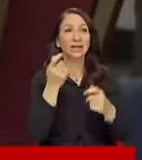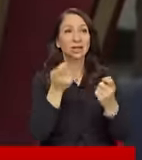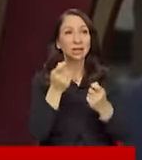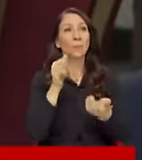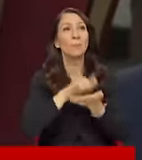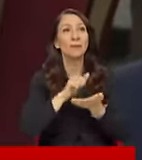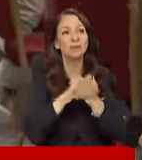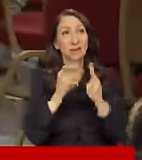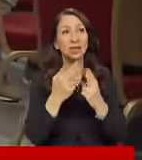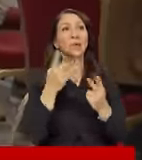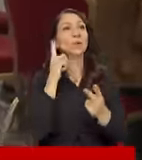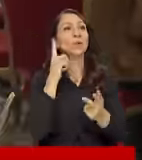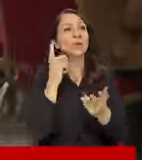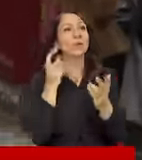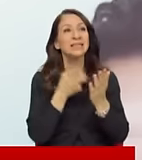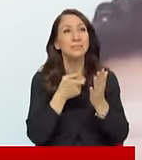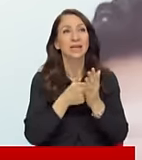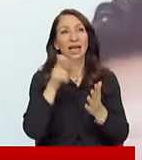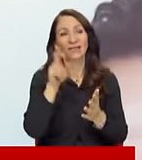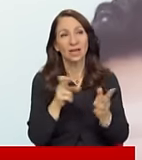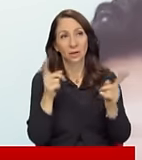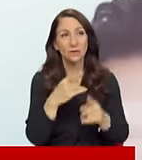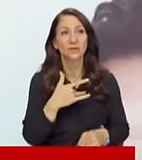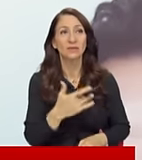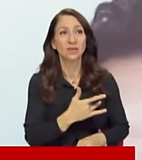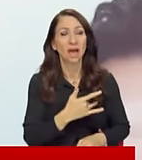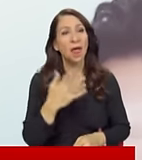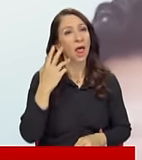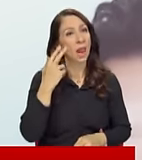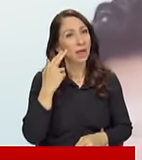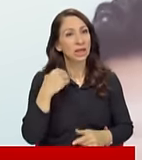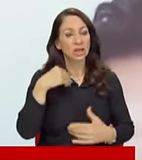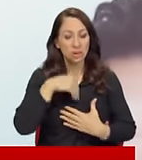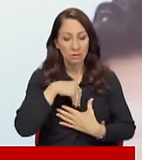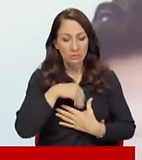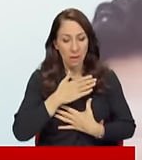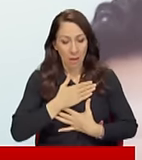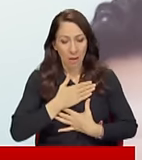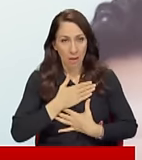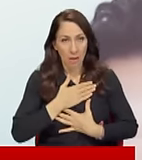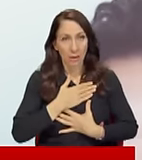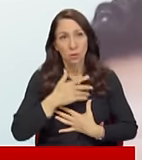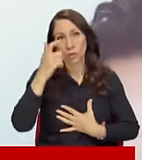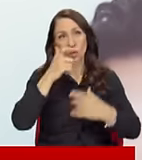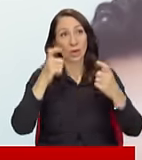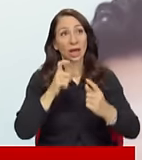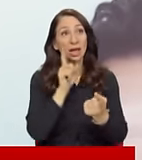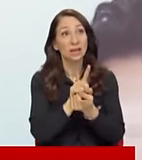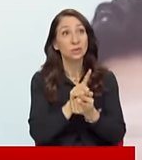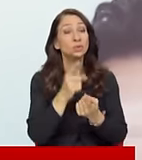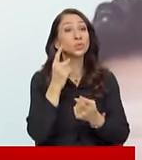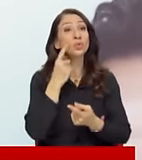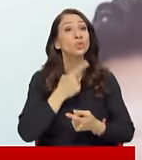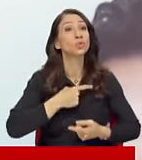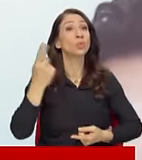basın dünyasının ünlü isimleriyle iftarda buluştu. Vicdanen, ahlaken, iç dünyamda, ülkeme karşı, insanlara karşı,